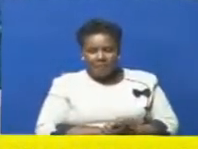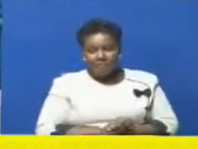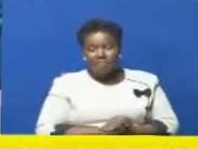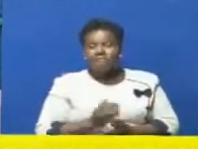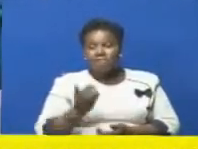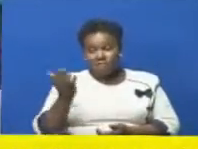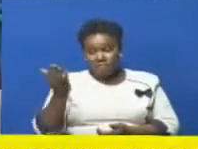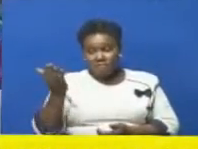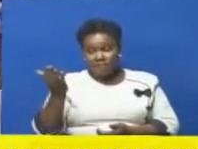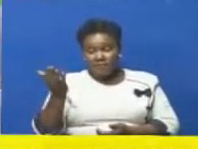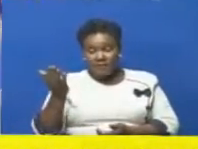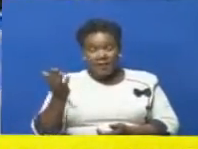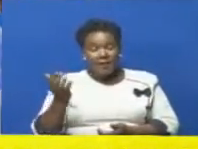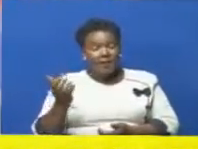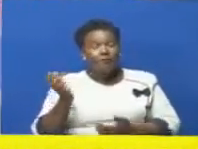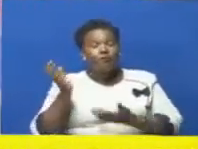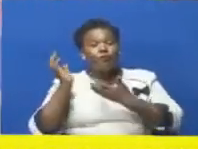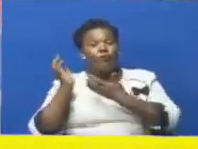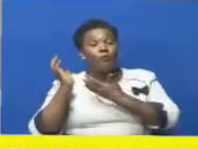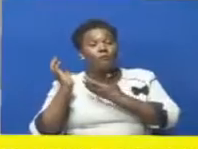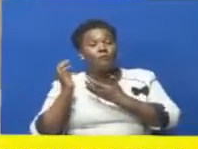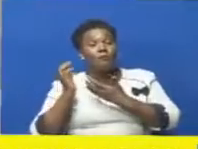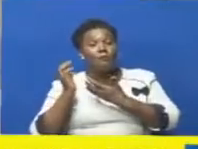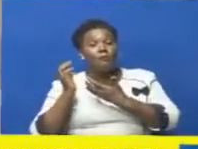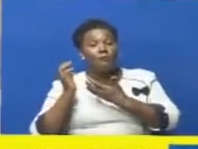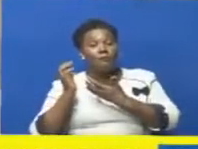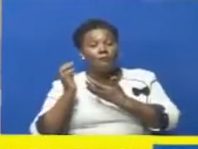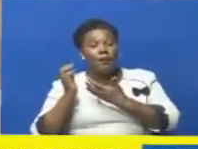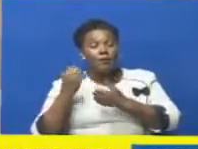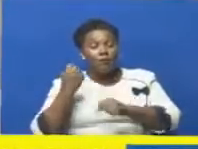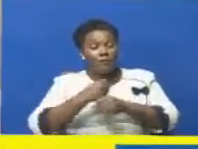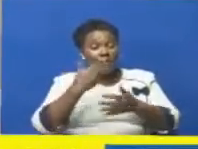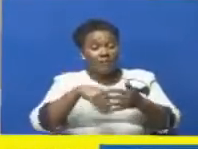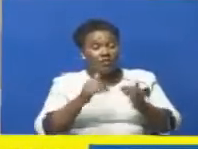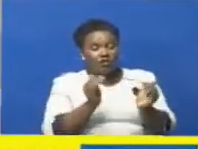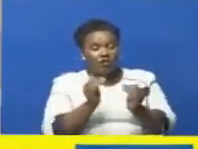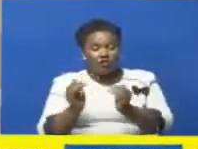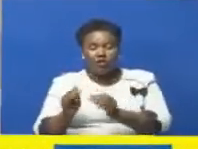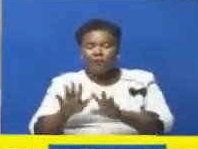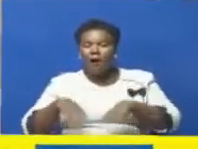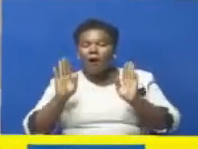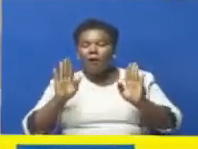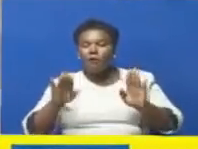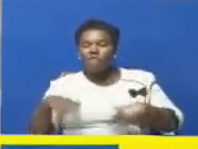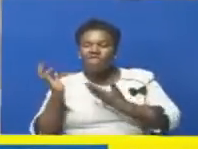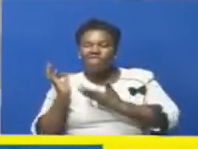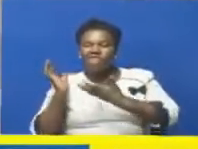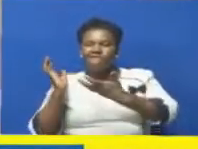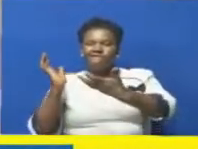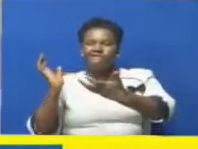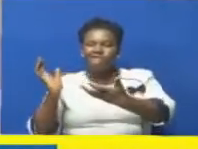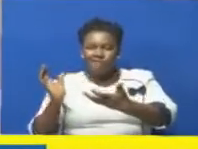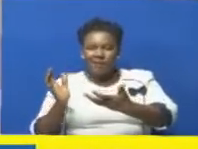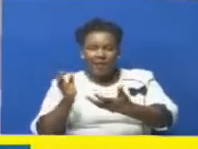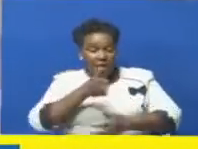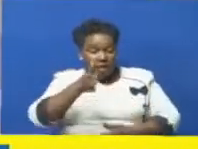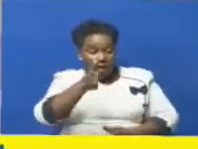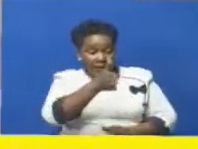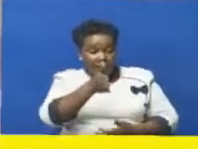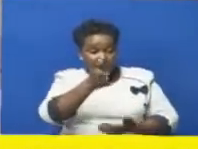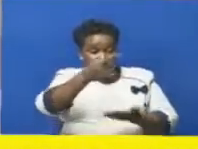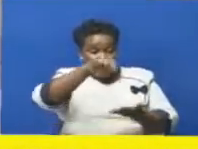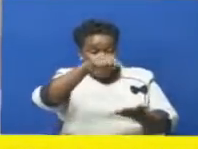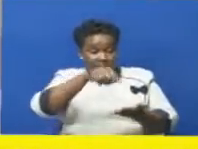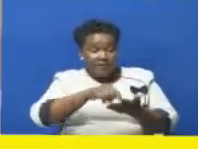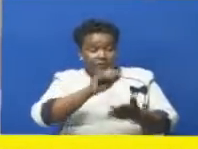baada ya wafanyabiashara ndogo ndogo maarufu kama machinga waliopo katikati ya mji huu wa Morogoro kuondoka